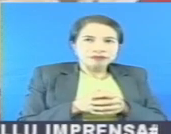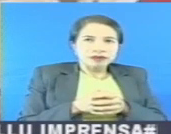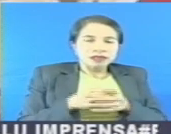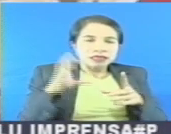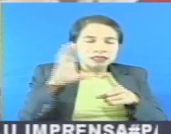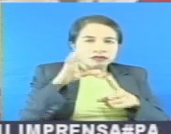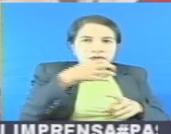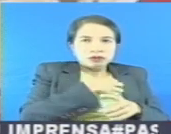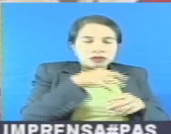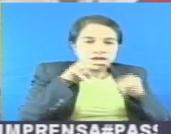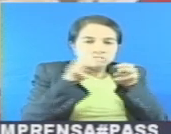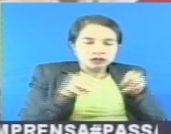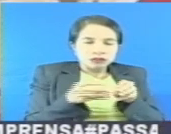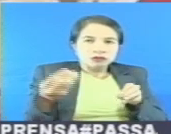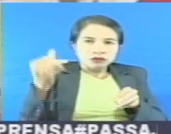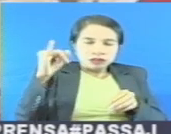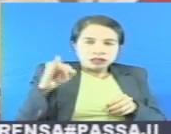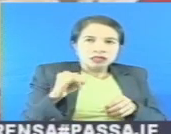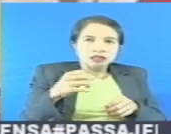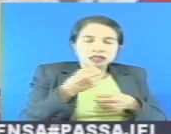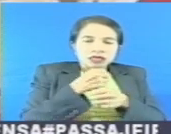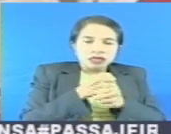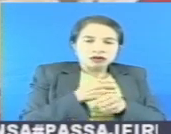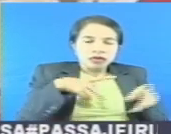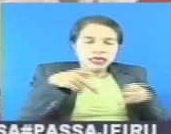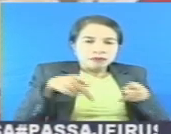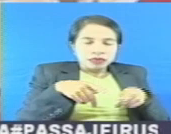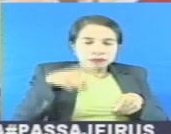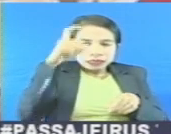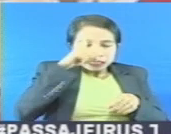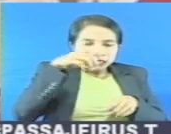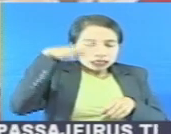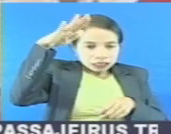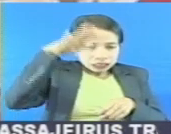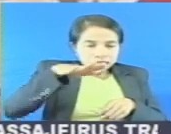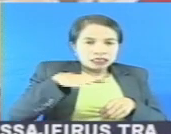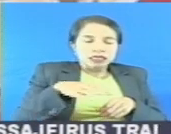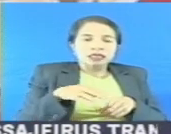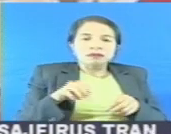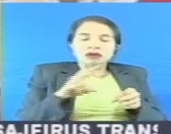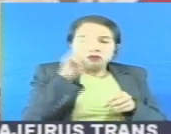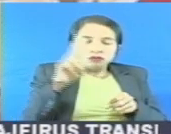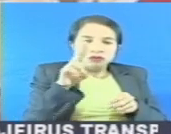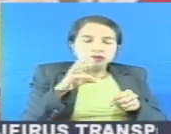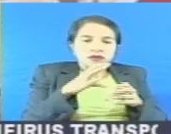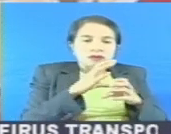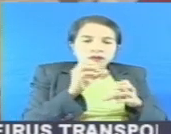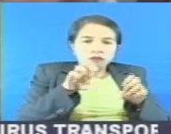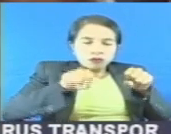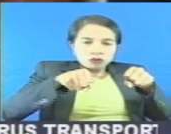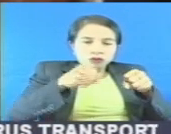Komando Polisi Munisipiu Dili se prosesa minoridade nebe kundus motorizada no kareta ia estrada publiko.